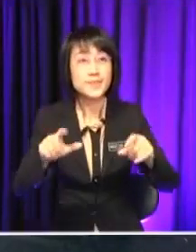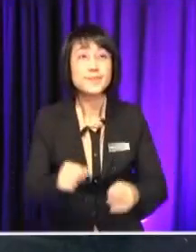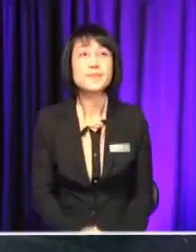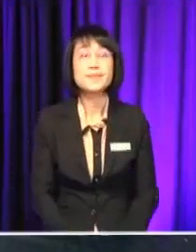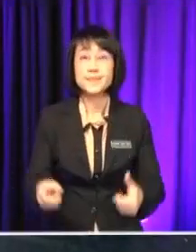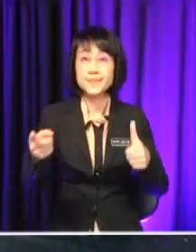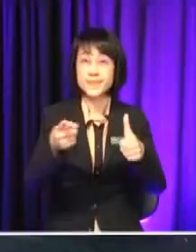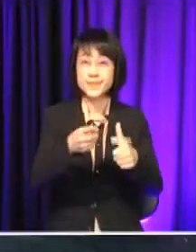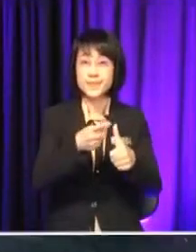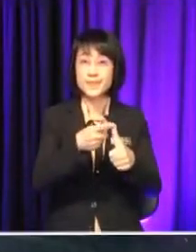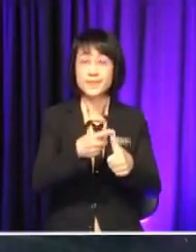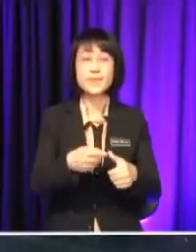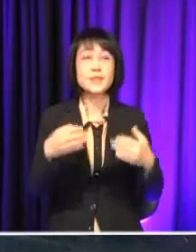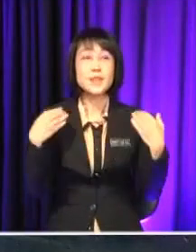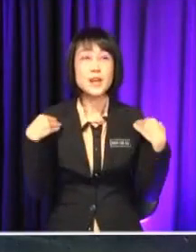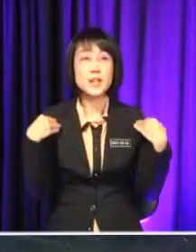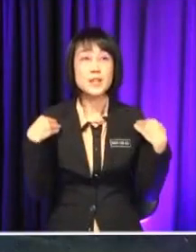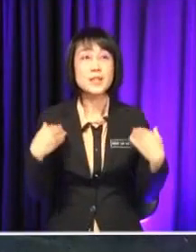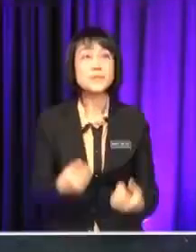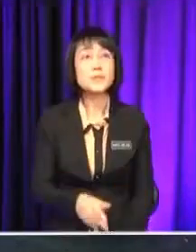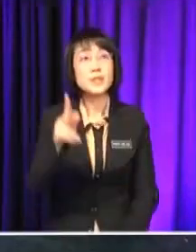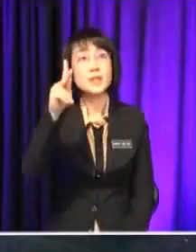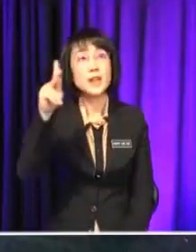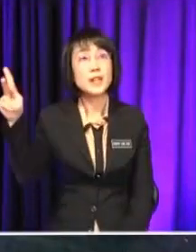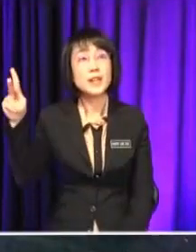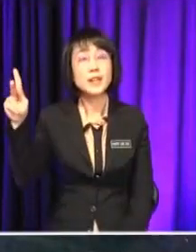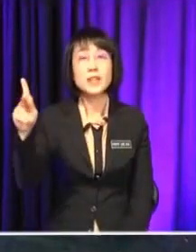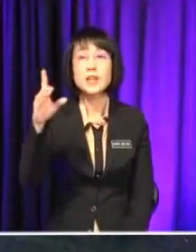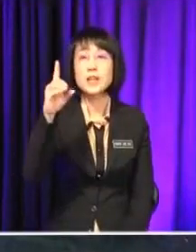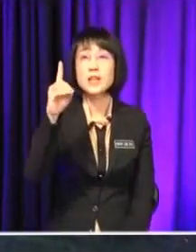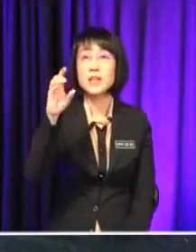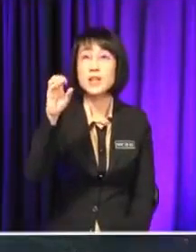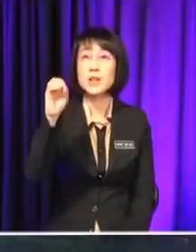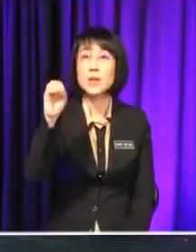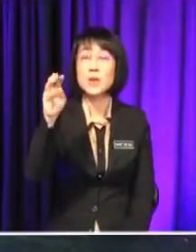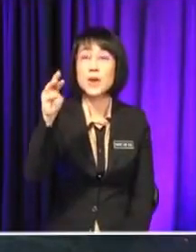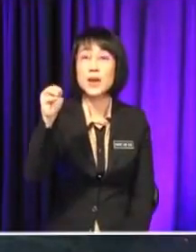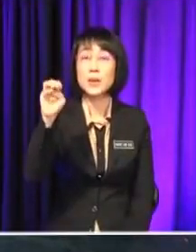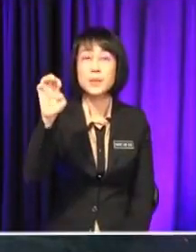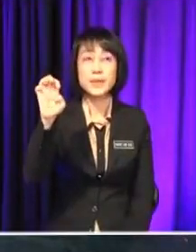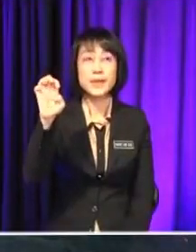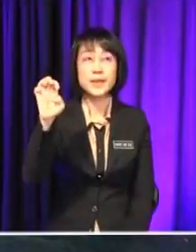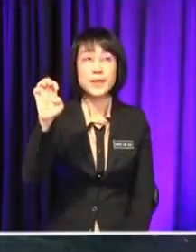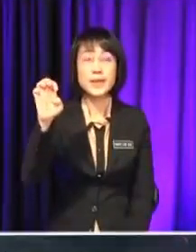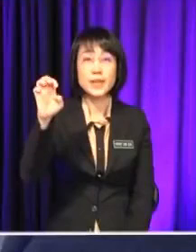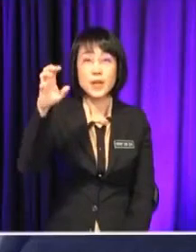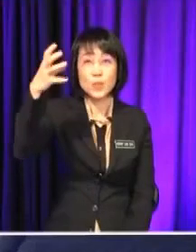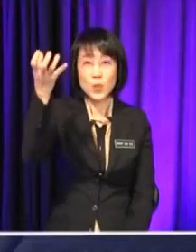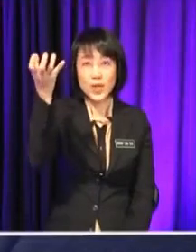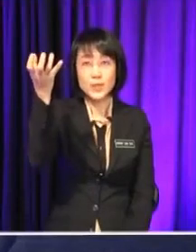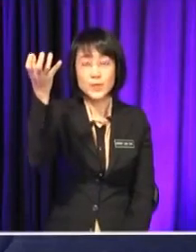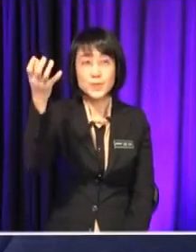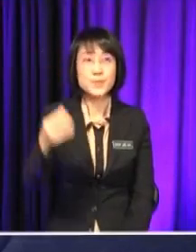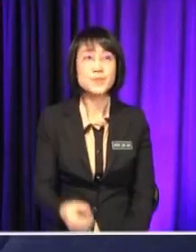yang pertama kita ada dump di tangan kanan di tangan itulah dum Oke jadi ruangan